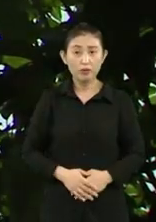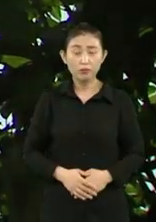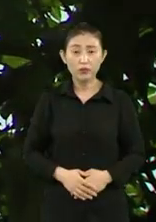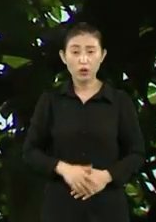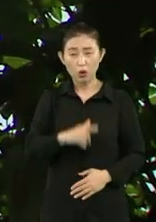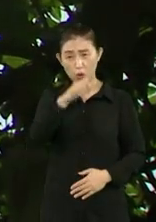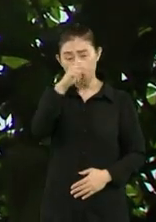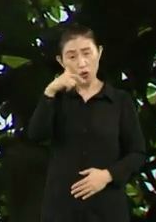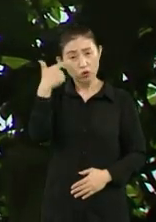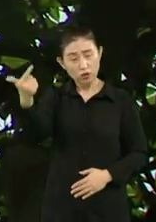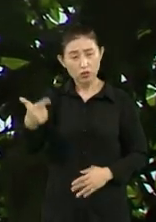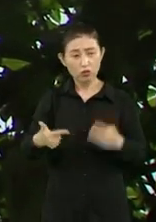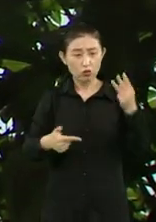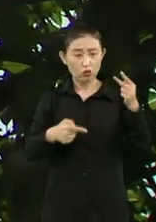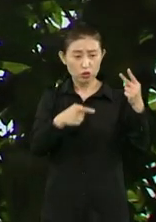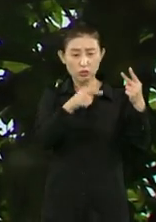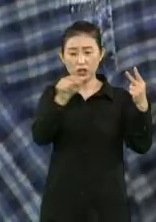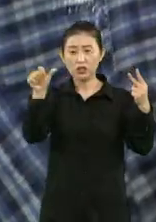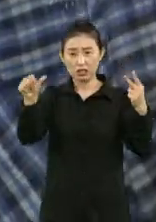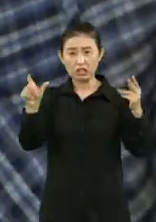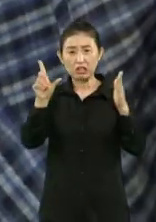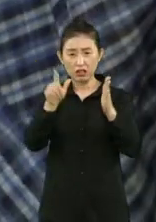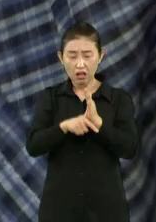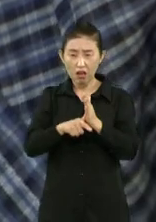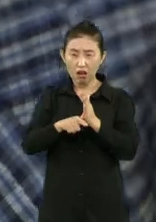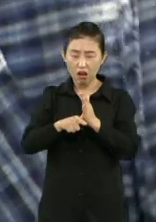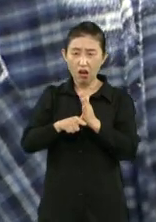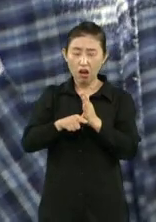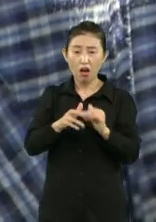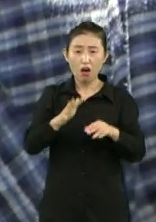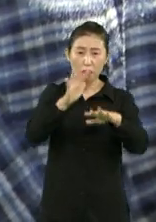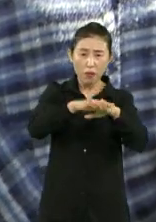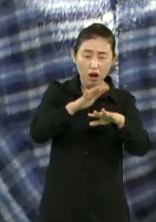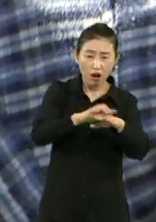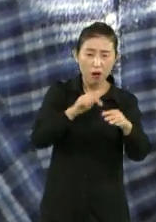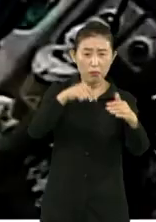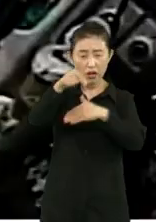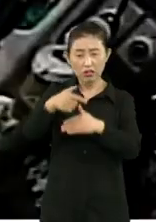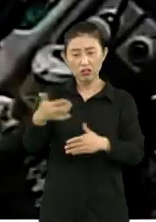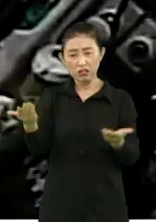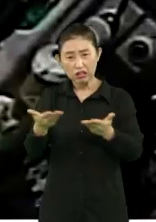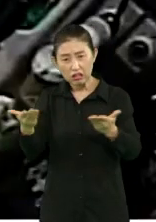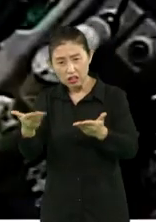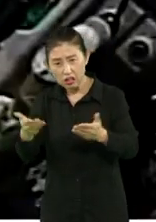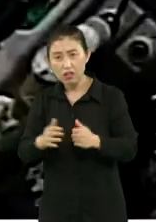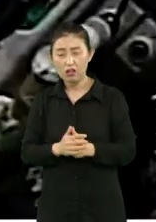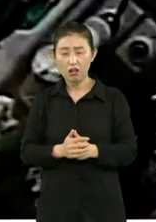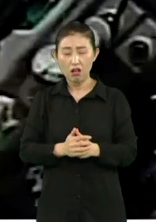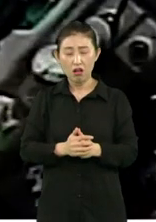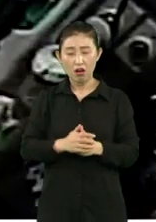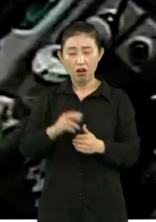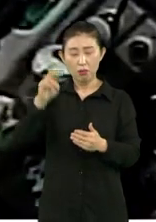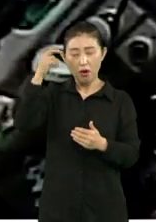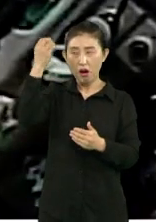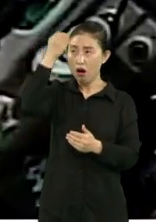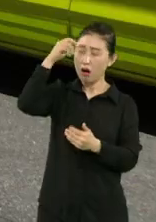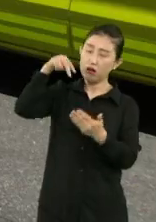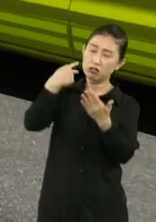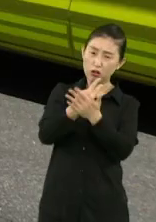오후 2시부터 5시 사이 실외 작업장과 논, 밭, 길가 등에서 환자 발생이 가장